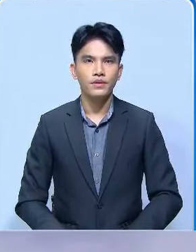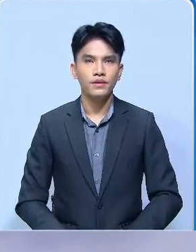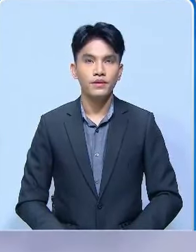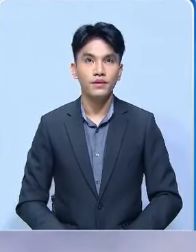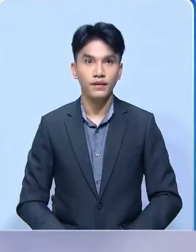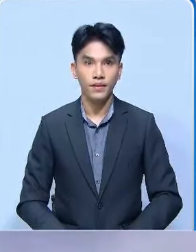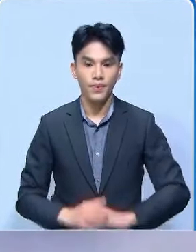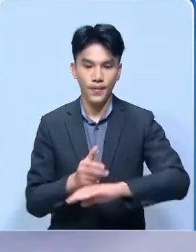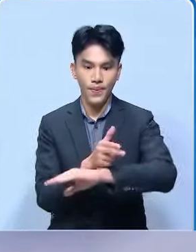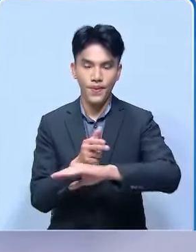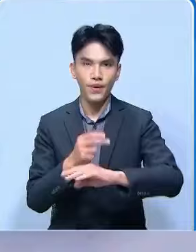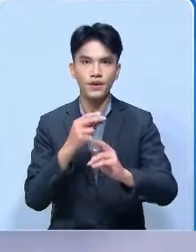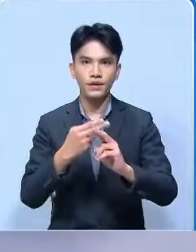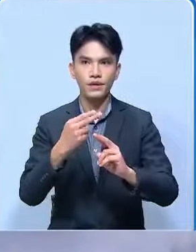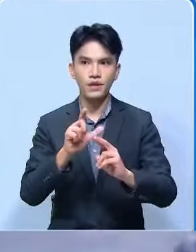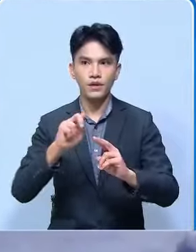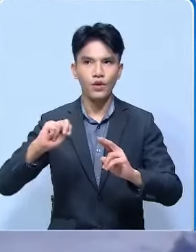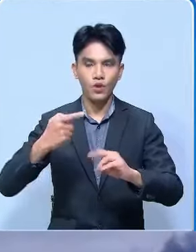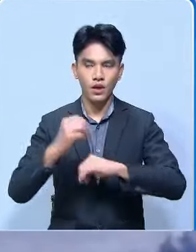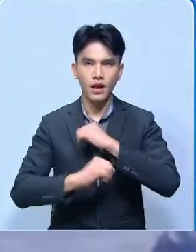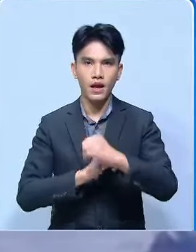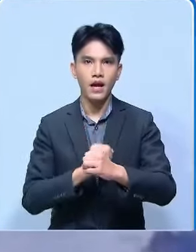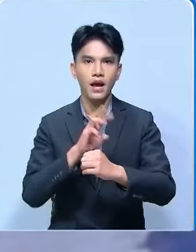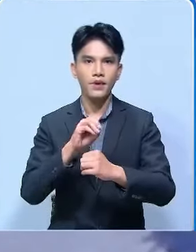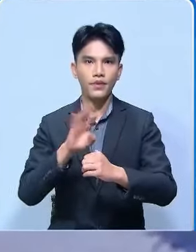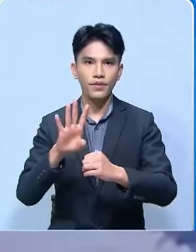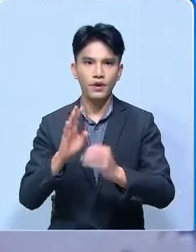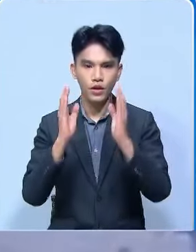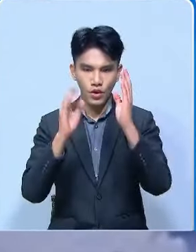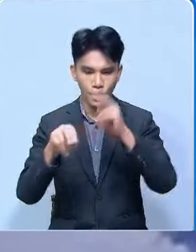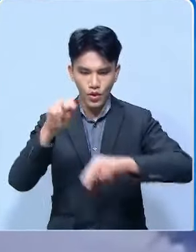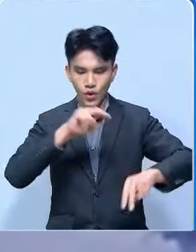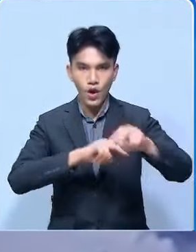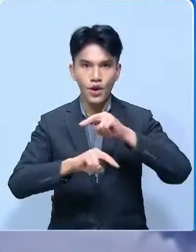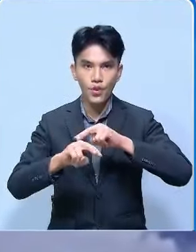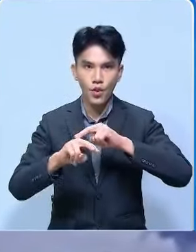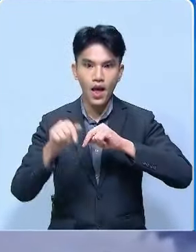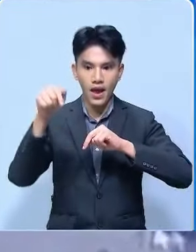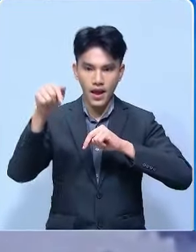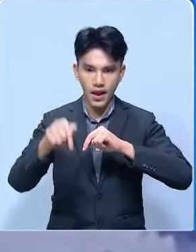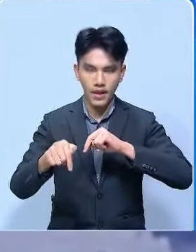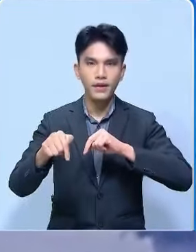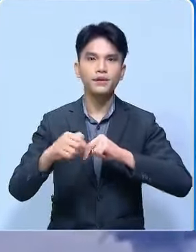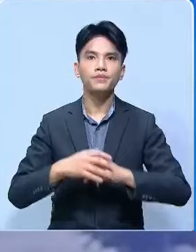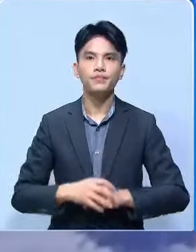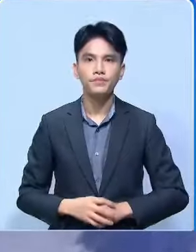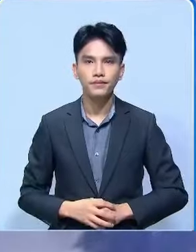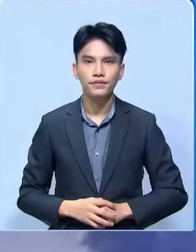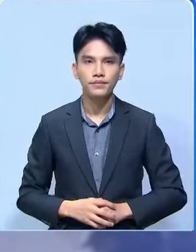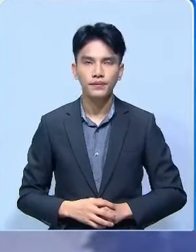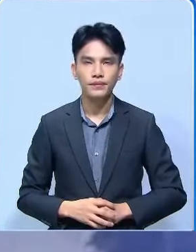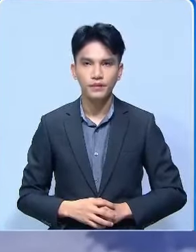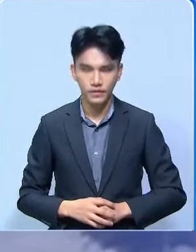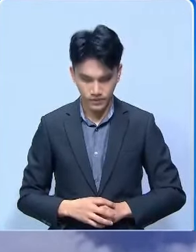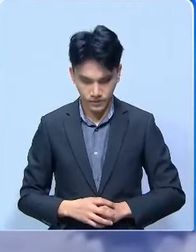มคะนี่เป็นคลิปที่นายหลงอายุ64ปีนะคะซึ่งก็เป็นคนเฝ้าศาลเจ้าหลวงเตี้ยในอำเภอนิคมพัฒนาจังหวัดระยองถูกทำร้าย